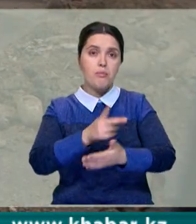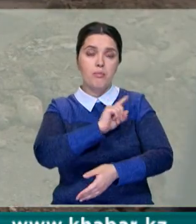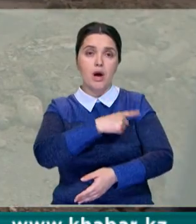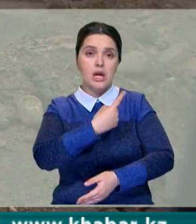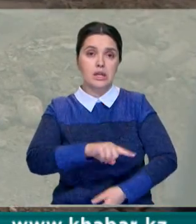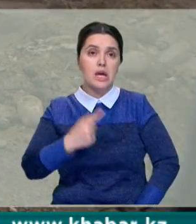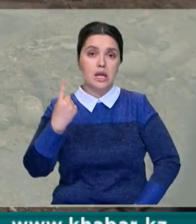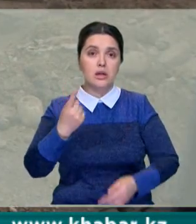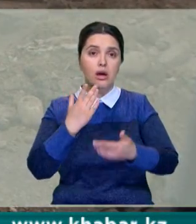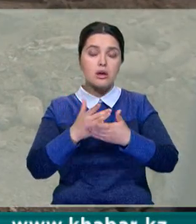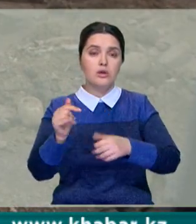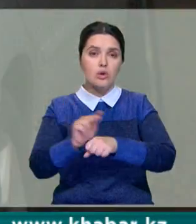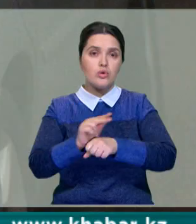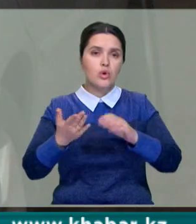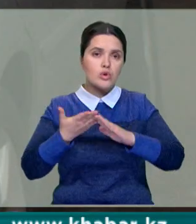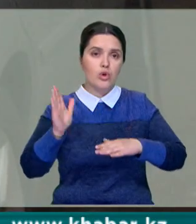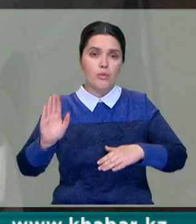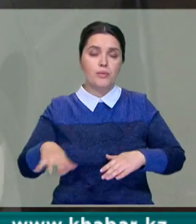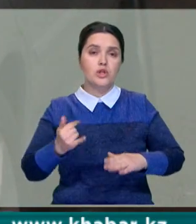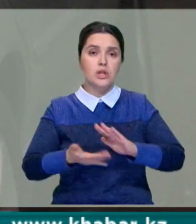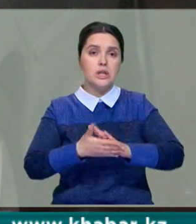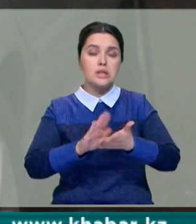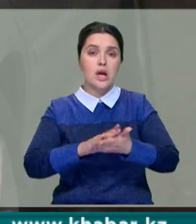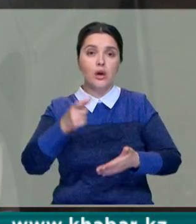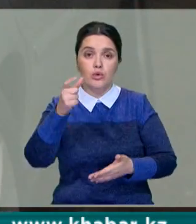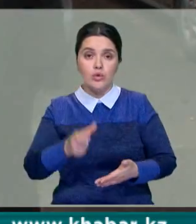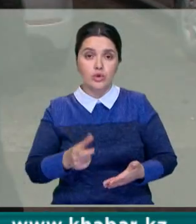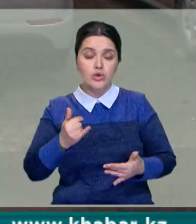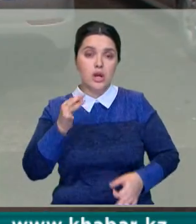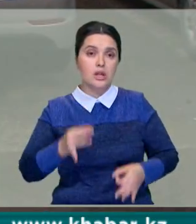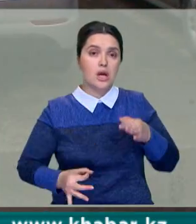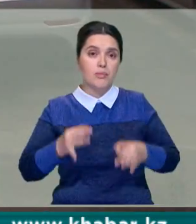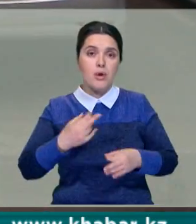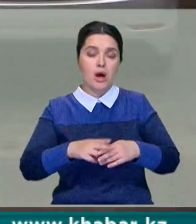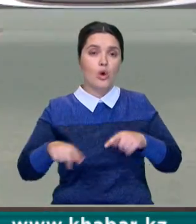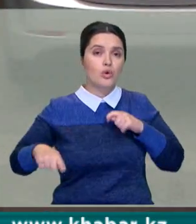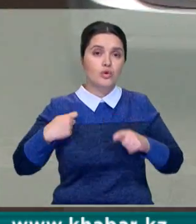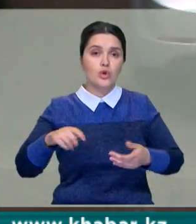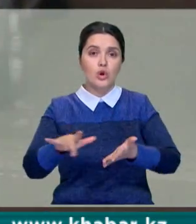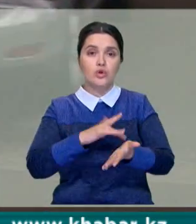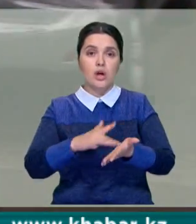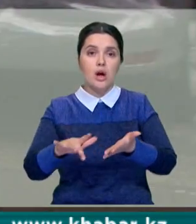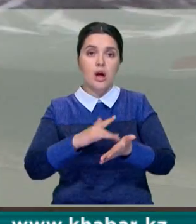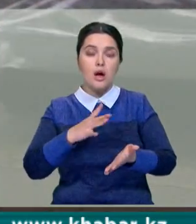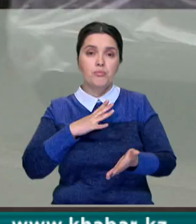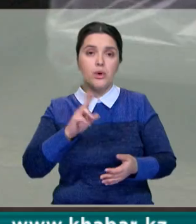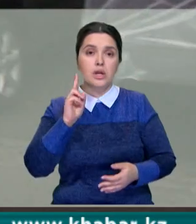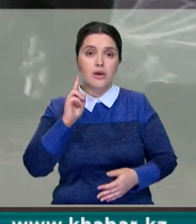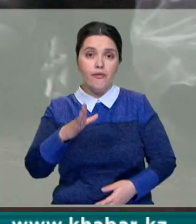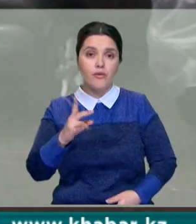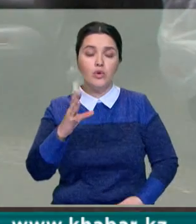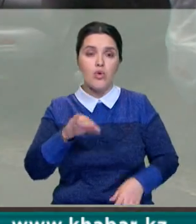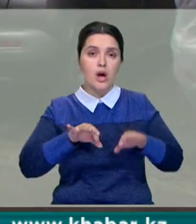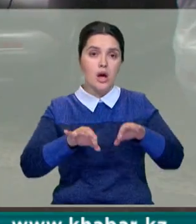них 1 отправлен на амбулаторное лечение. Состояние пациентов на данный момент стабильное. Серьезный ущерб был нанесен не